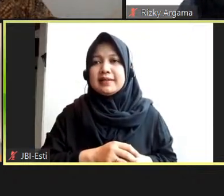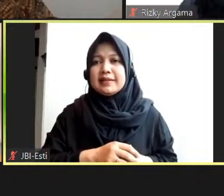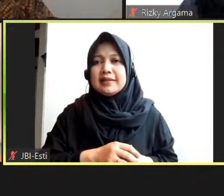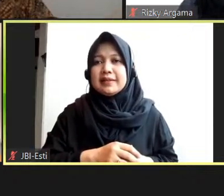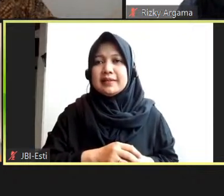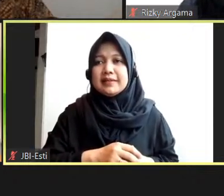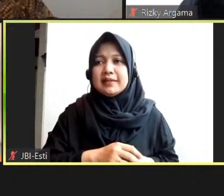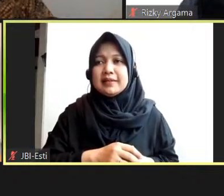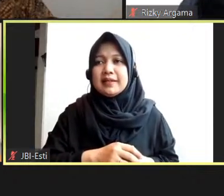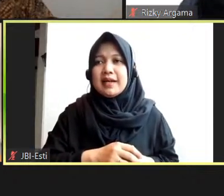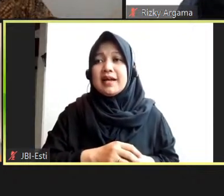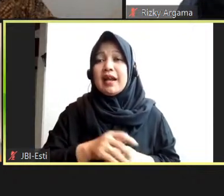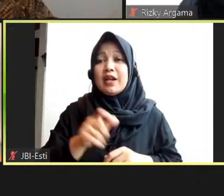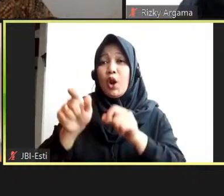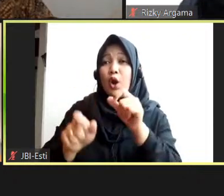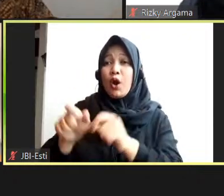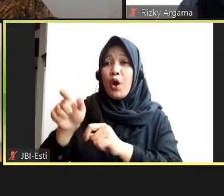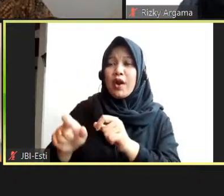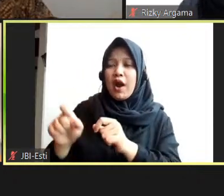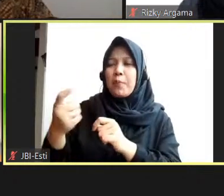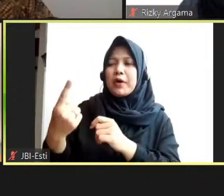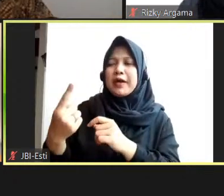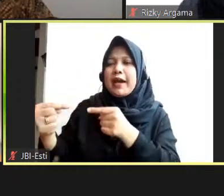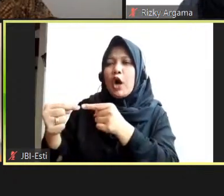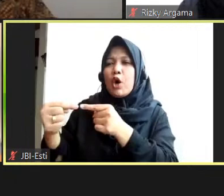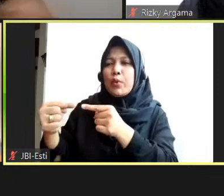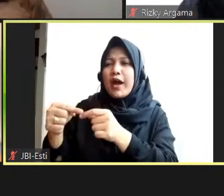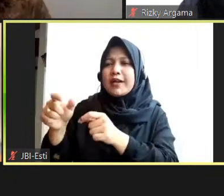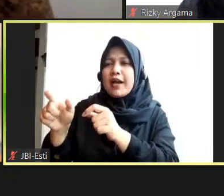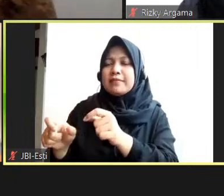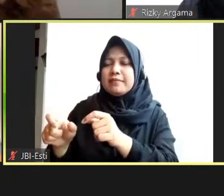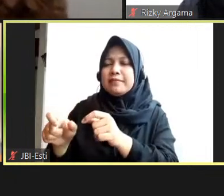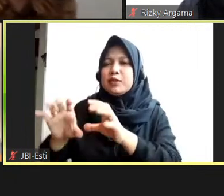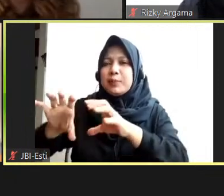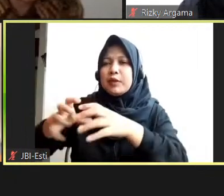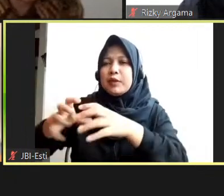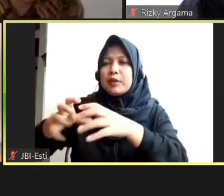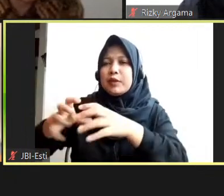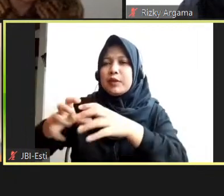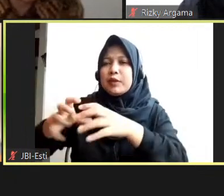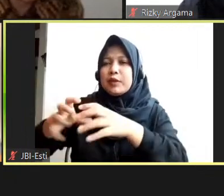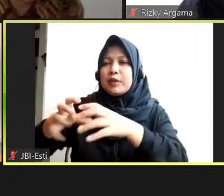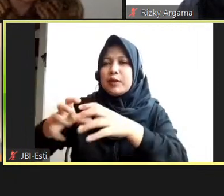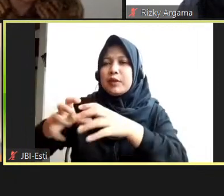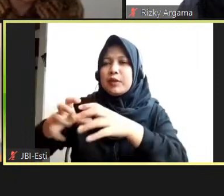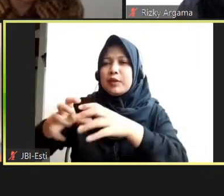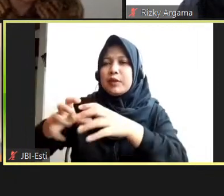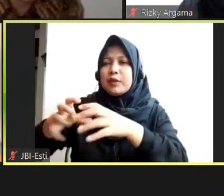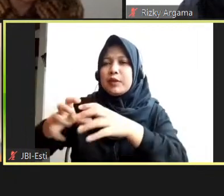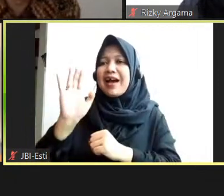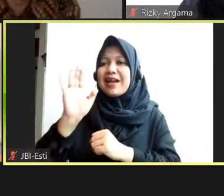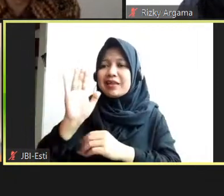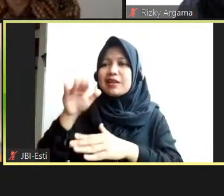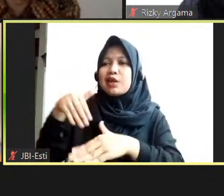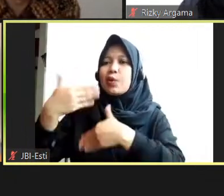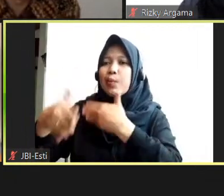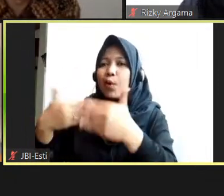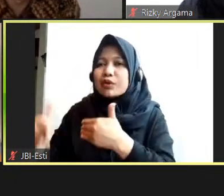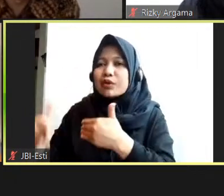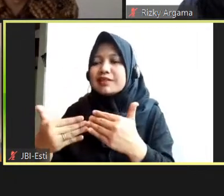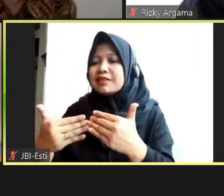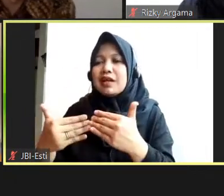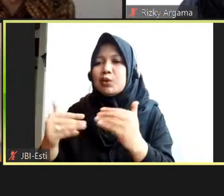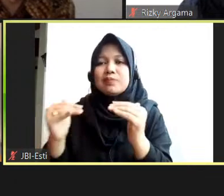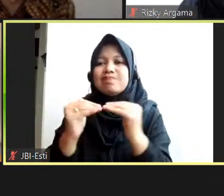yang jauh dari kekuasaan mengalami insiden serangan, tapi justru tidak ada proses yang sama, equal atau